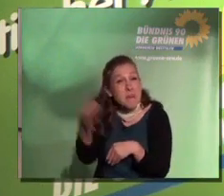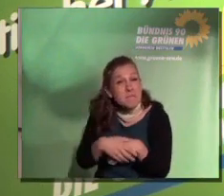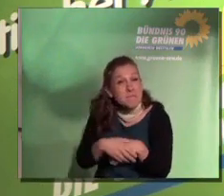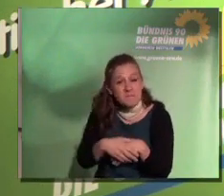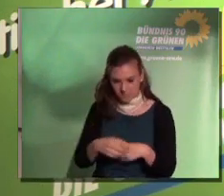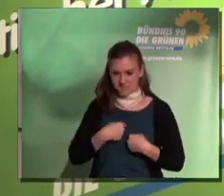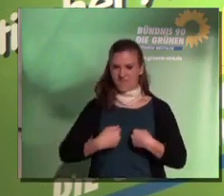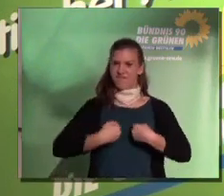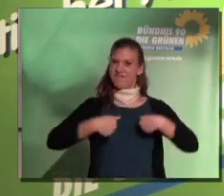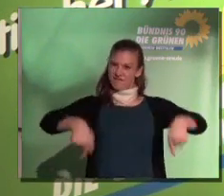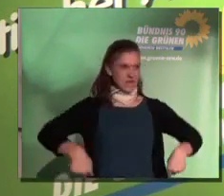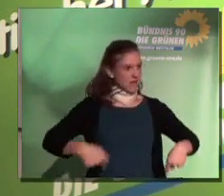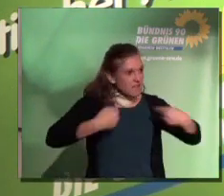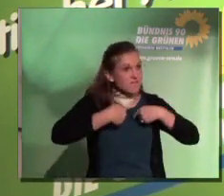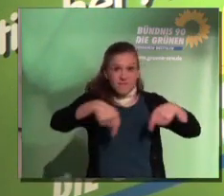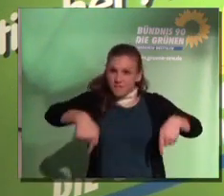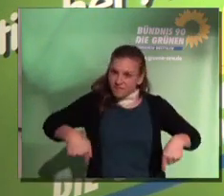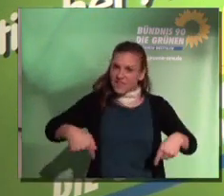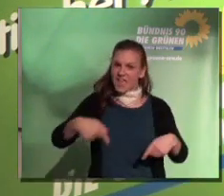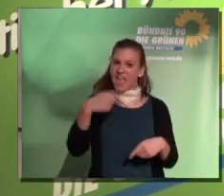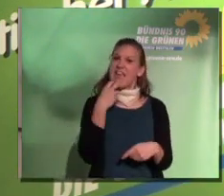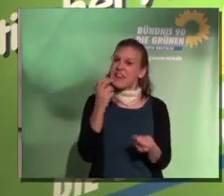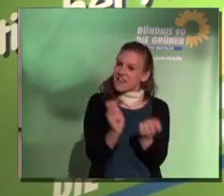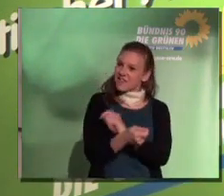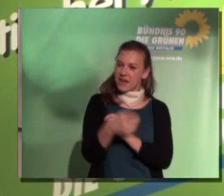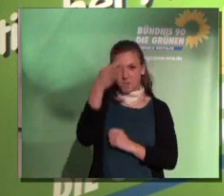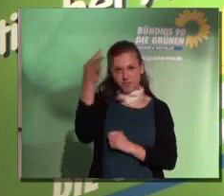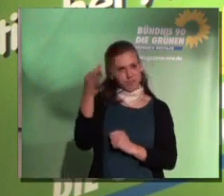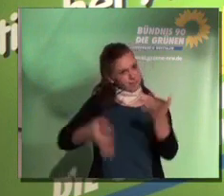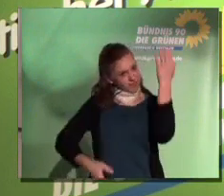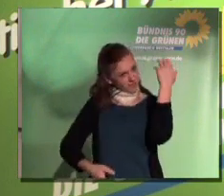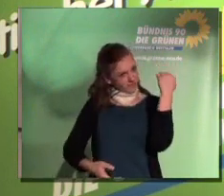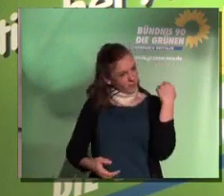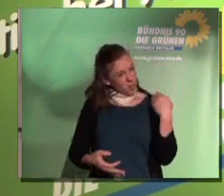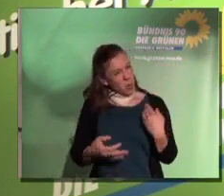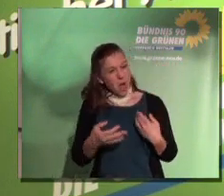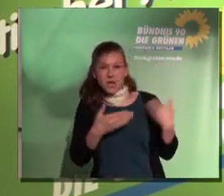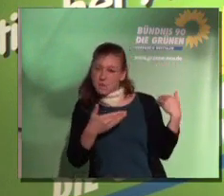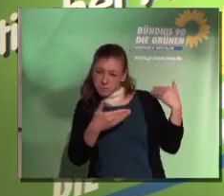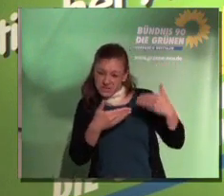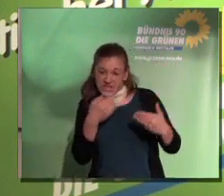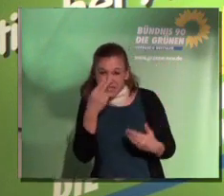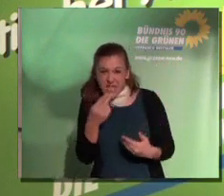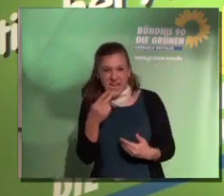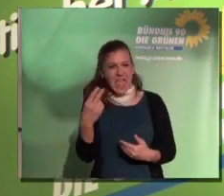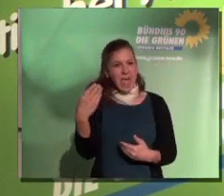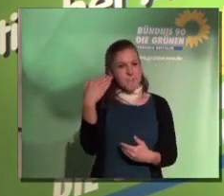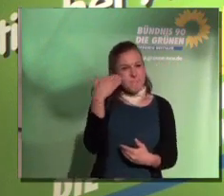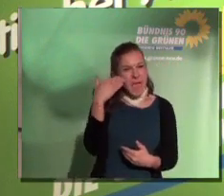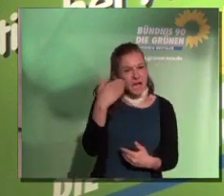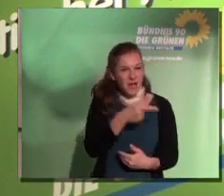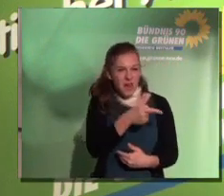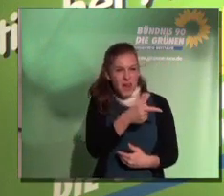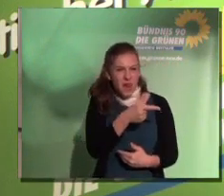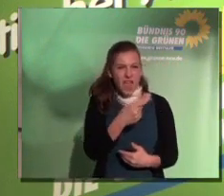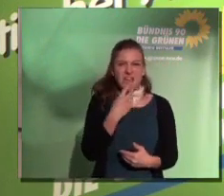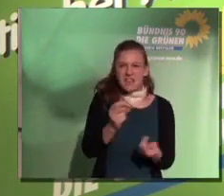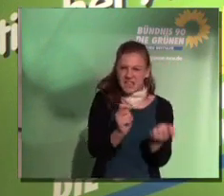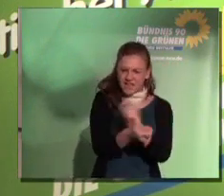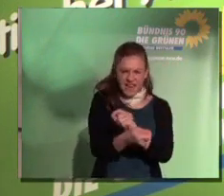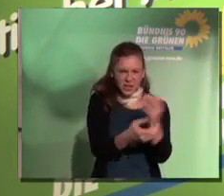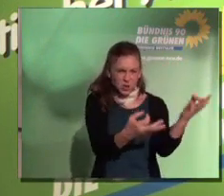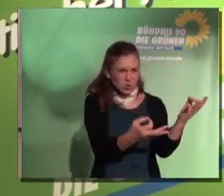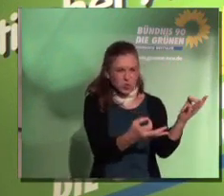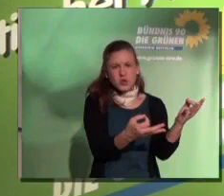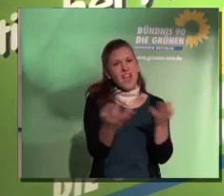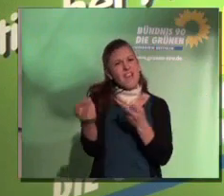Wir. Wir haben die Energiewende erfunden. Historisch betrachtet hat Angela Merkel mit der Energiewende ungefähr so viel zu tun wie Ludwig